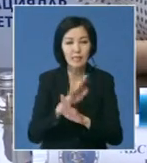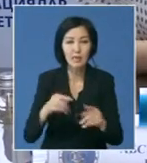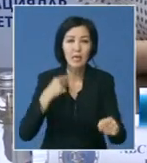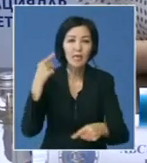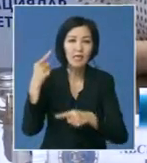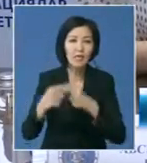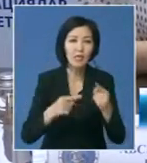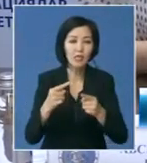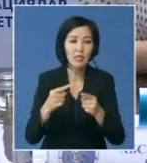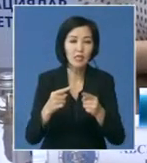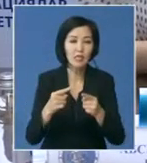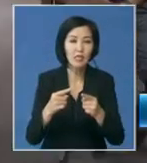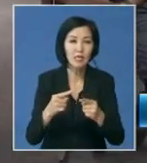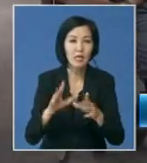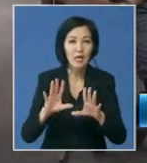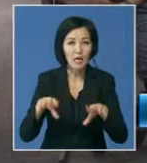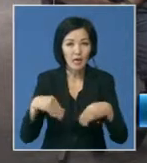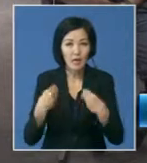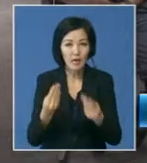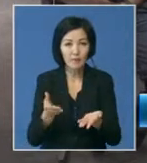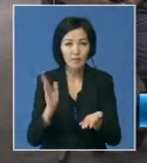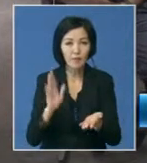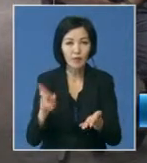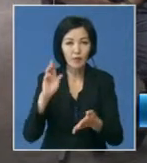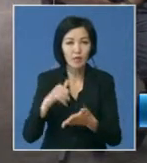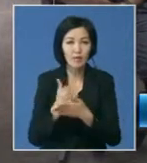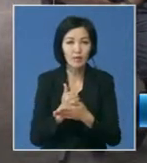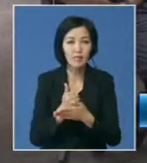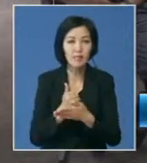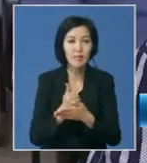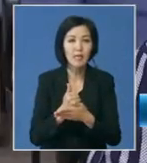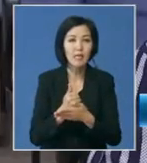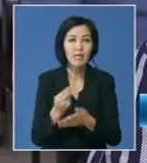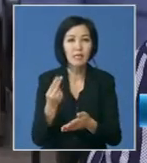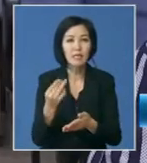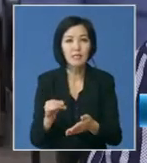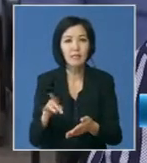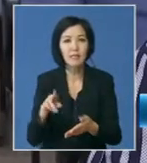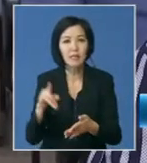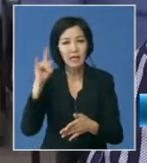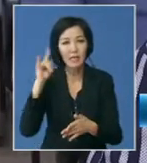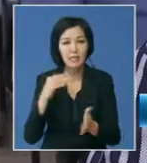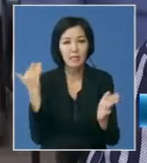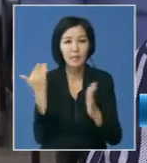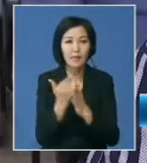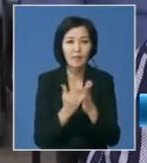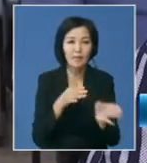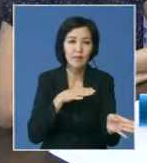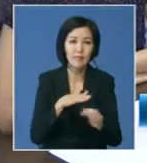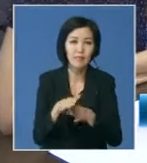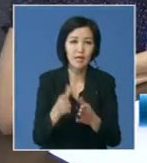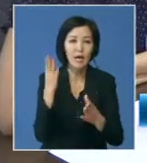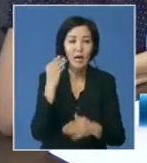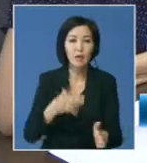сеп болмақ. Игі бастама елбасы жолдауындағы цифрлық Қазақстан бағдарламасы аясында іске асады. Қазір бұл бағыттағы жұмыстар Алматы облыстық мемлекеттік